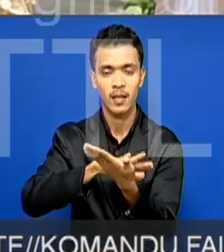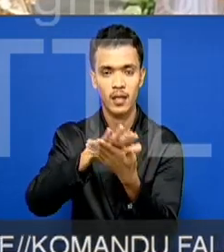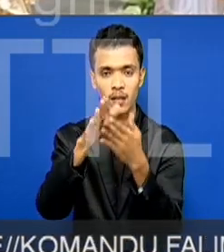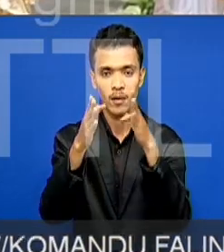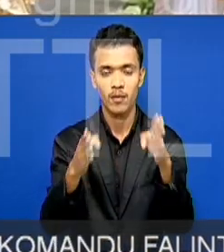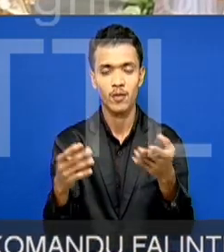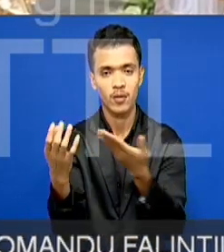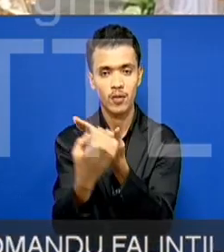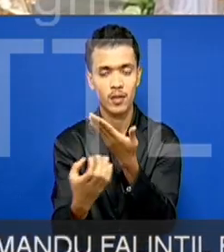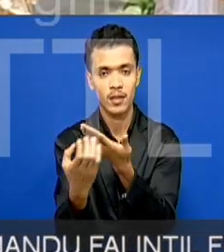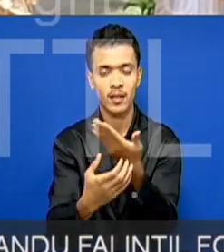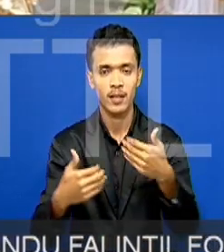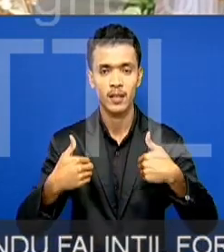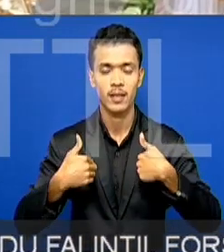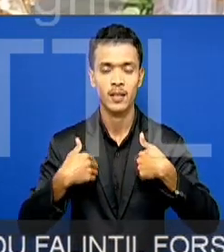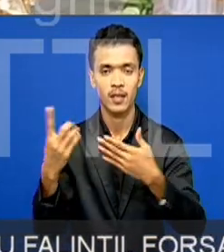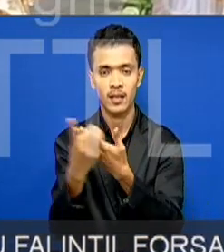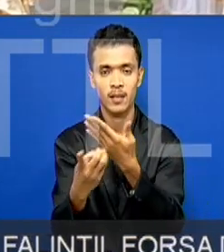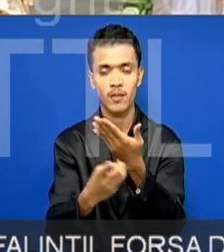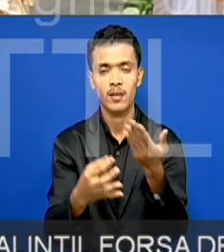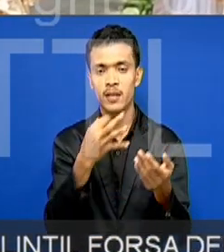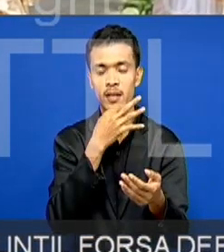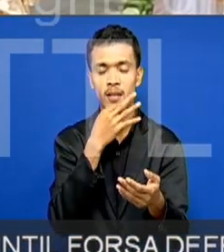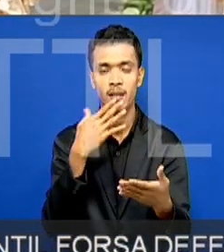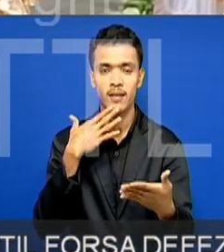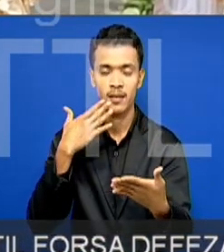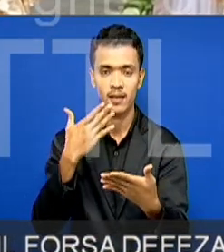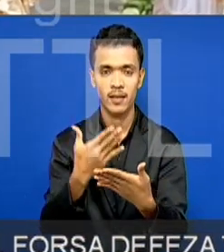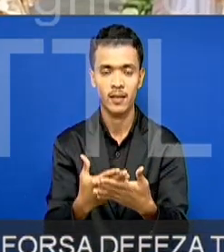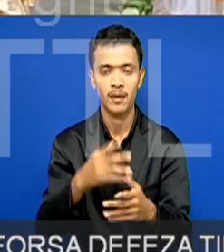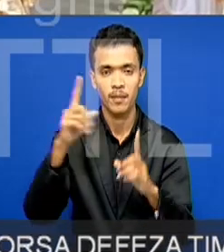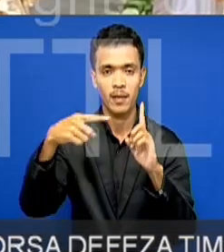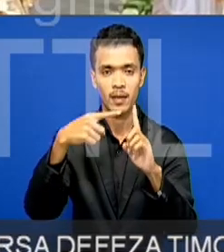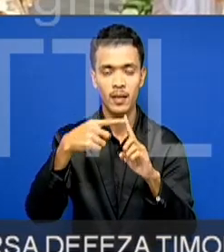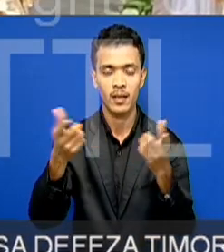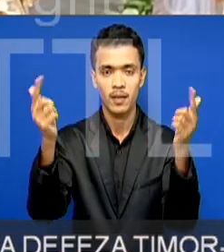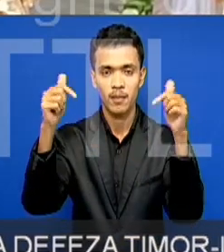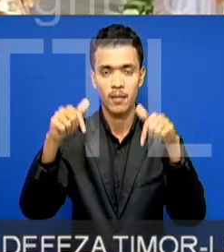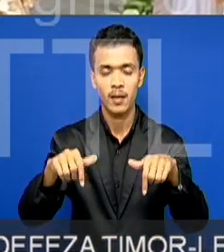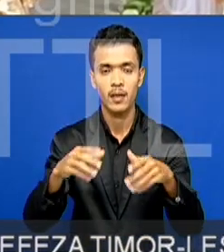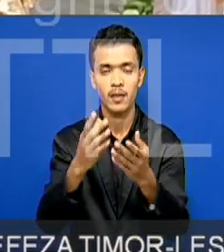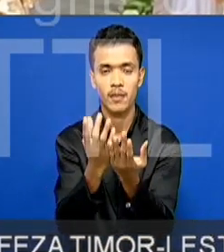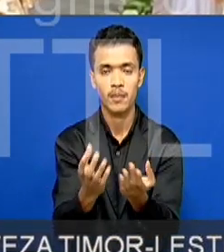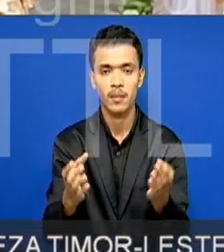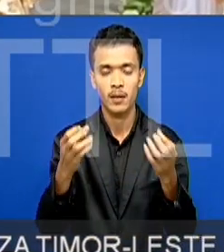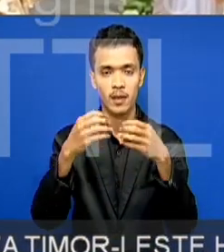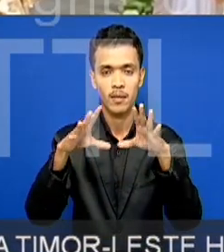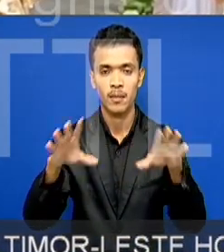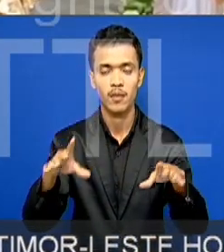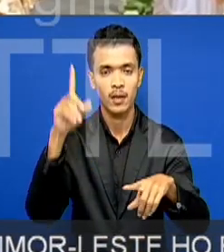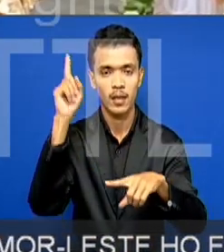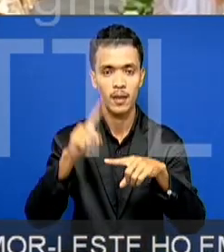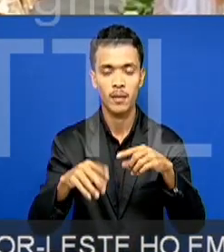be maka ya dapur ha han saudabel han dia wa ira mai bikan mamukona label paciente la han